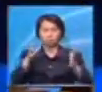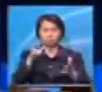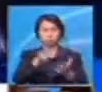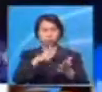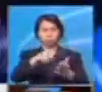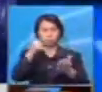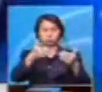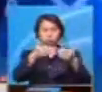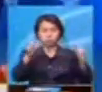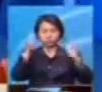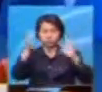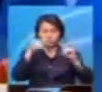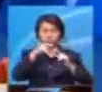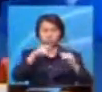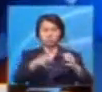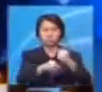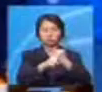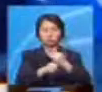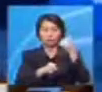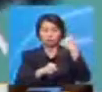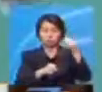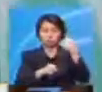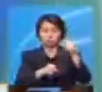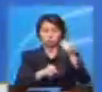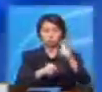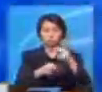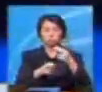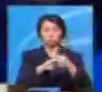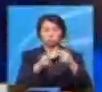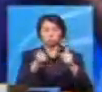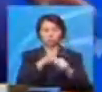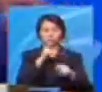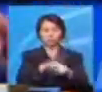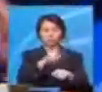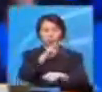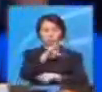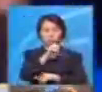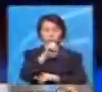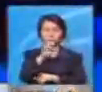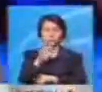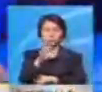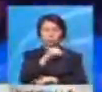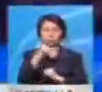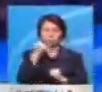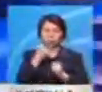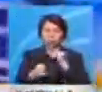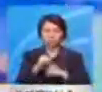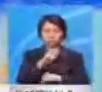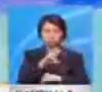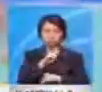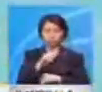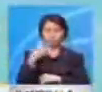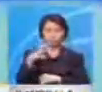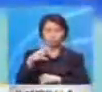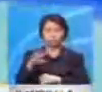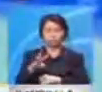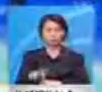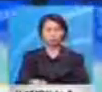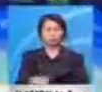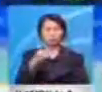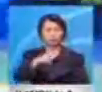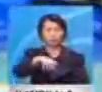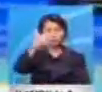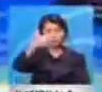juara terbuka Malaysia apabila merai 10 gelaran dengan kali pertama pada 2004 dan terakhir pada 2014